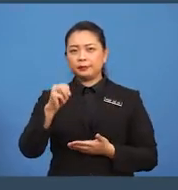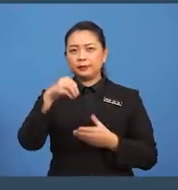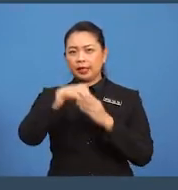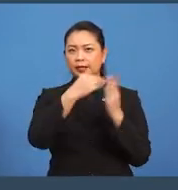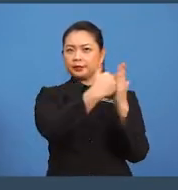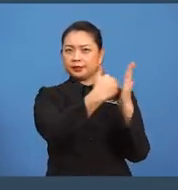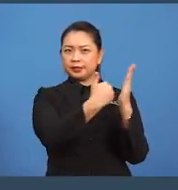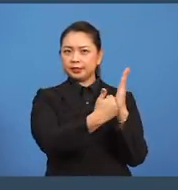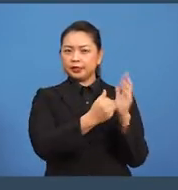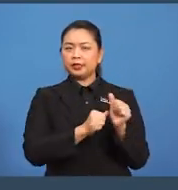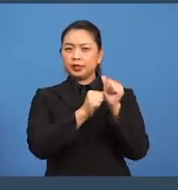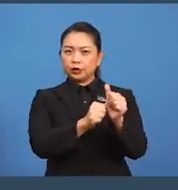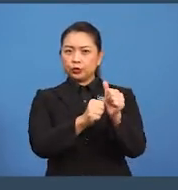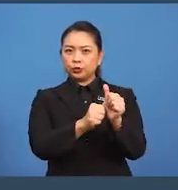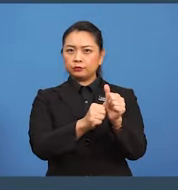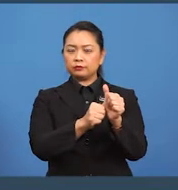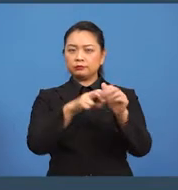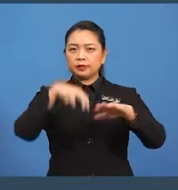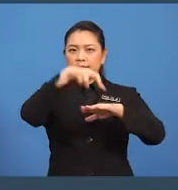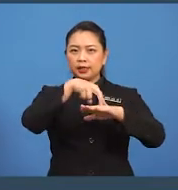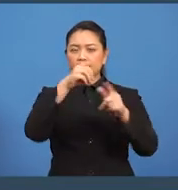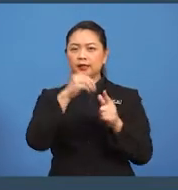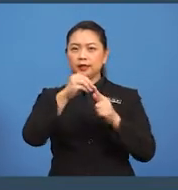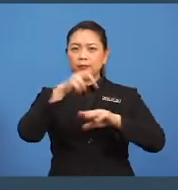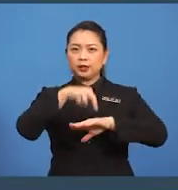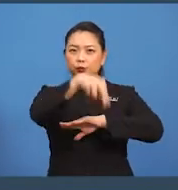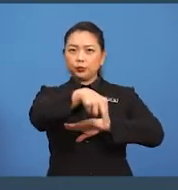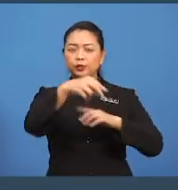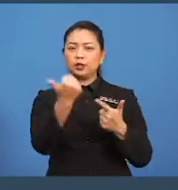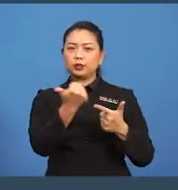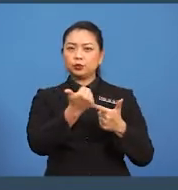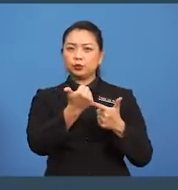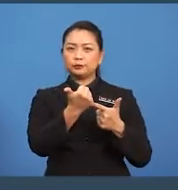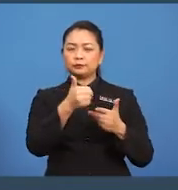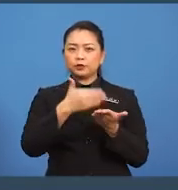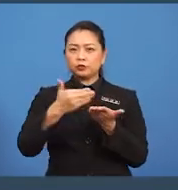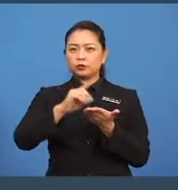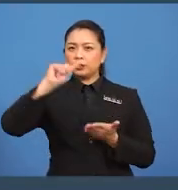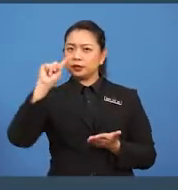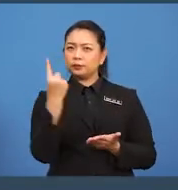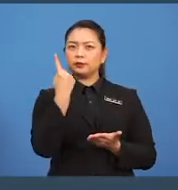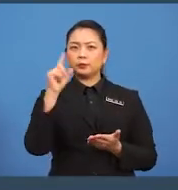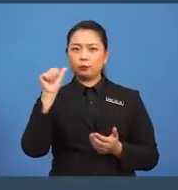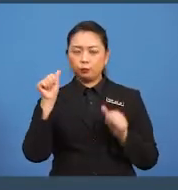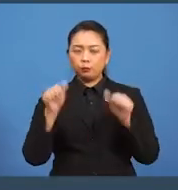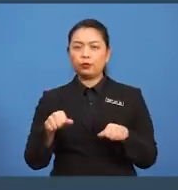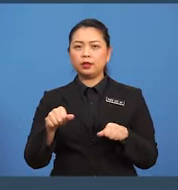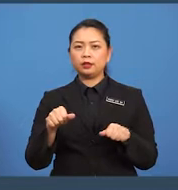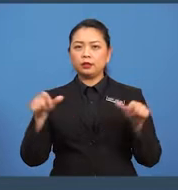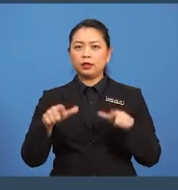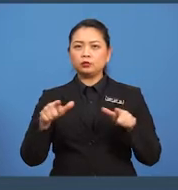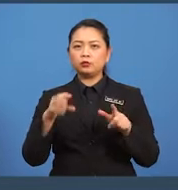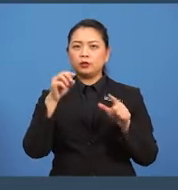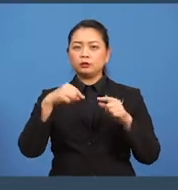dalam senarai mengikut urutan menaik atau menurun. Kedua, sort hanya boleh dilakukan jika ada